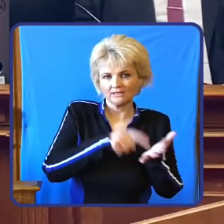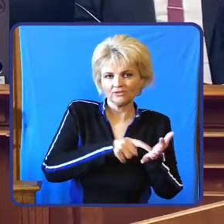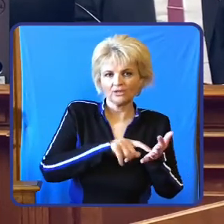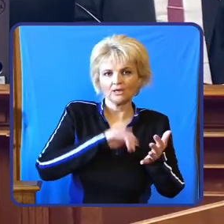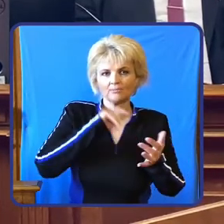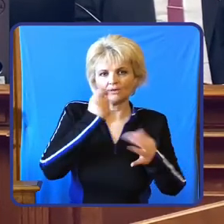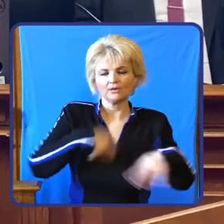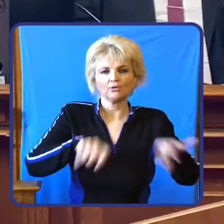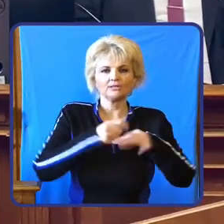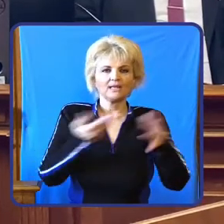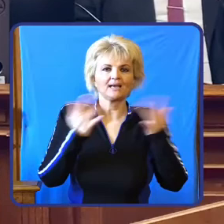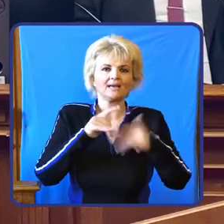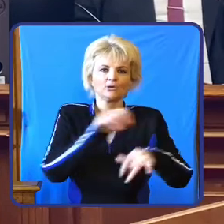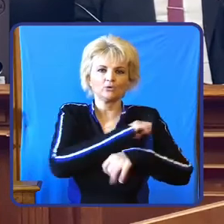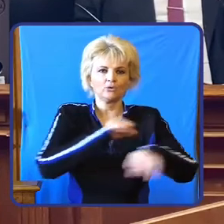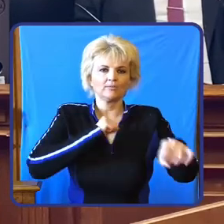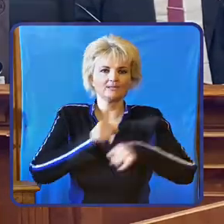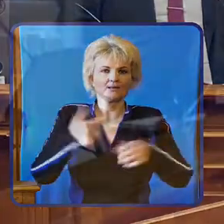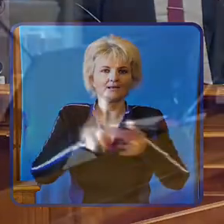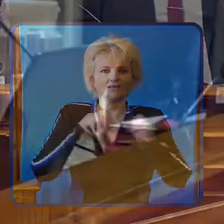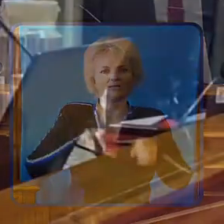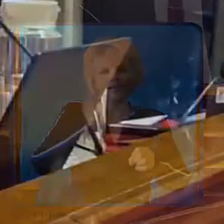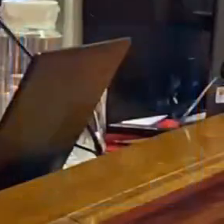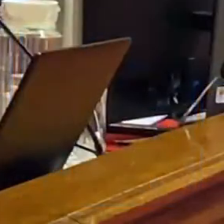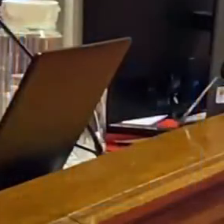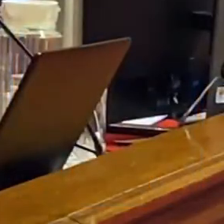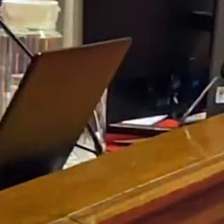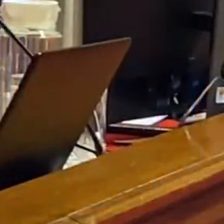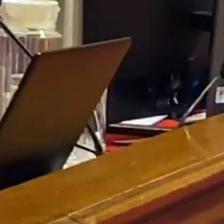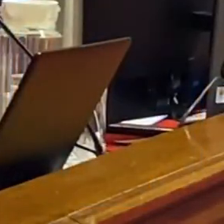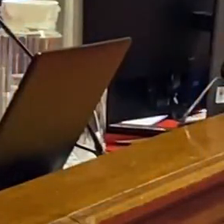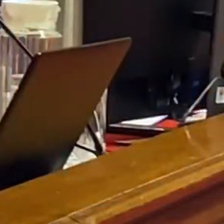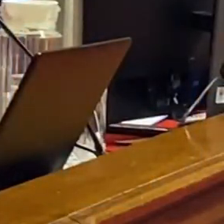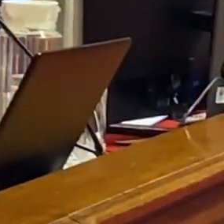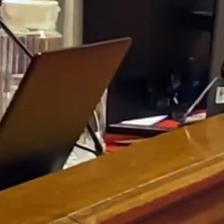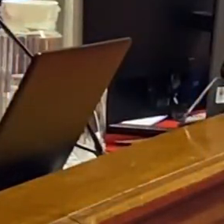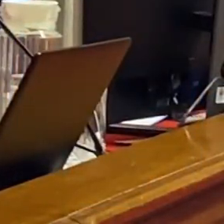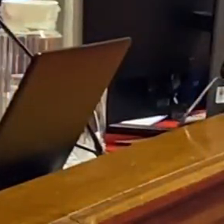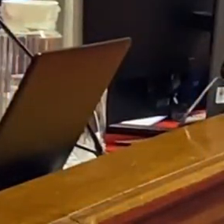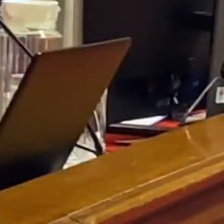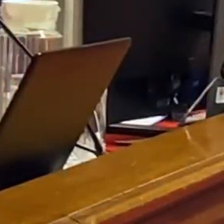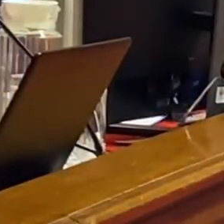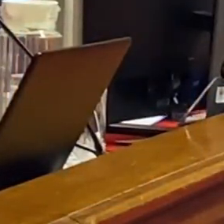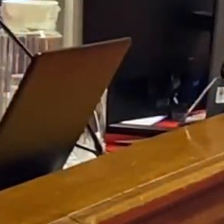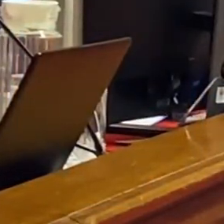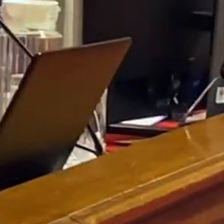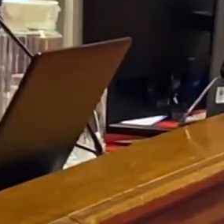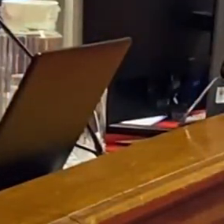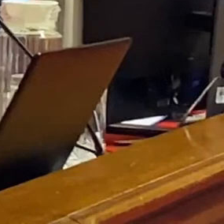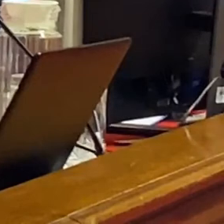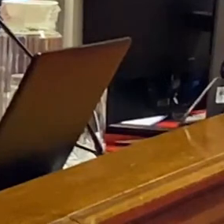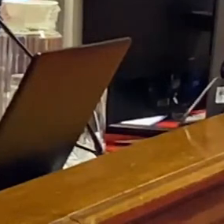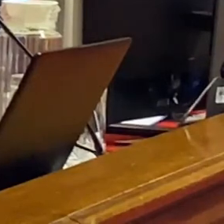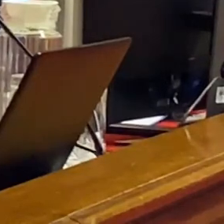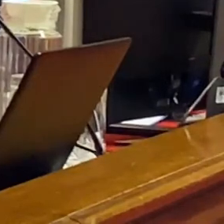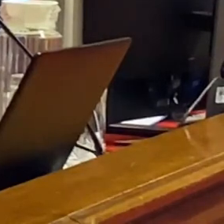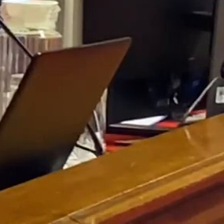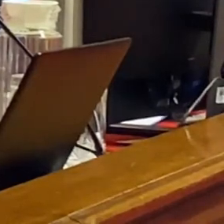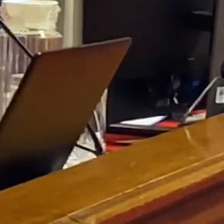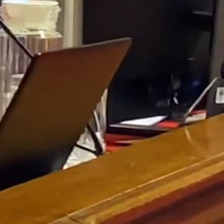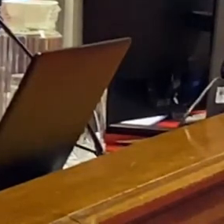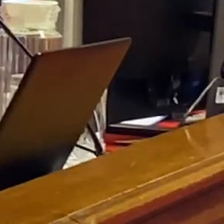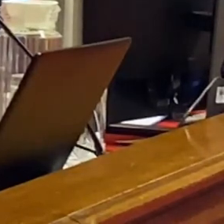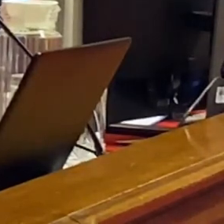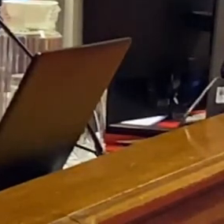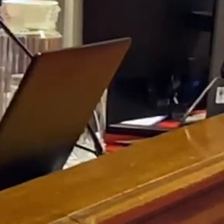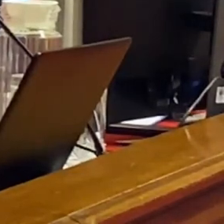helyi önkormányzatairól szóló 2011. évi 189-es törvény értelmében az önkormányzati képviselő